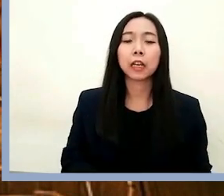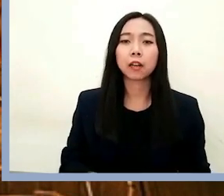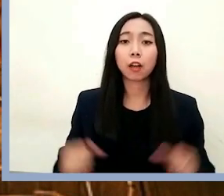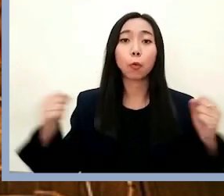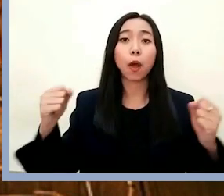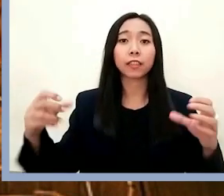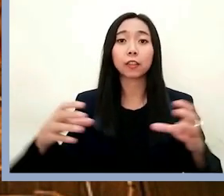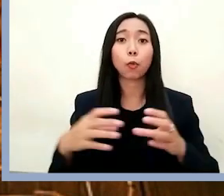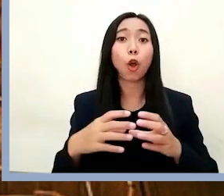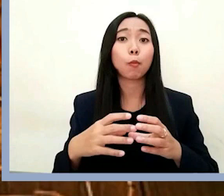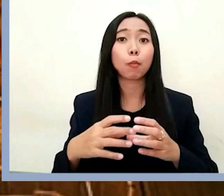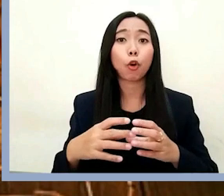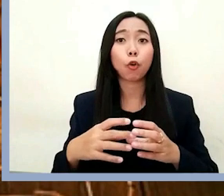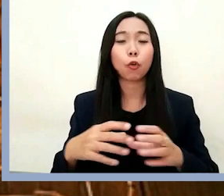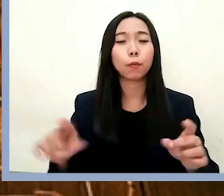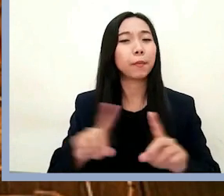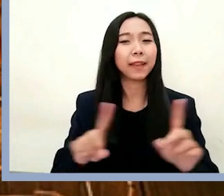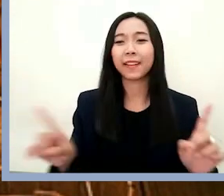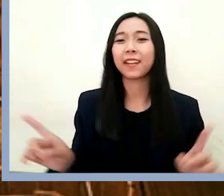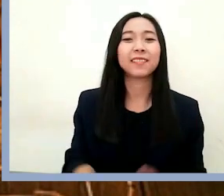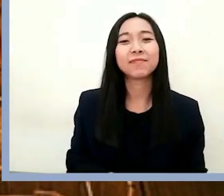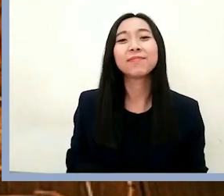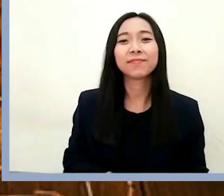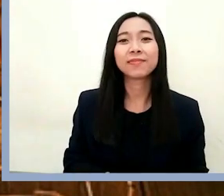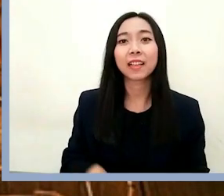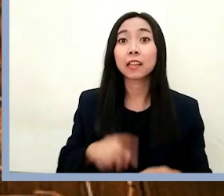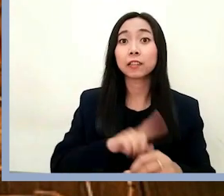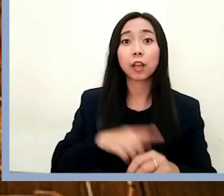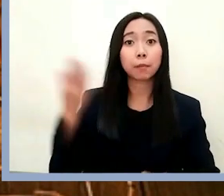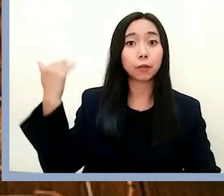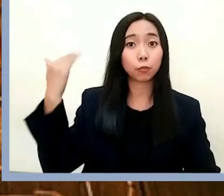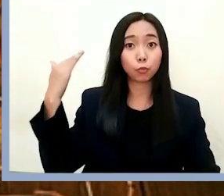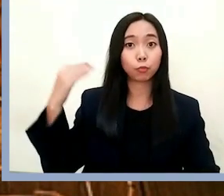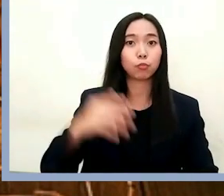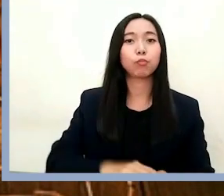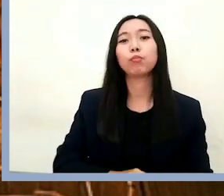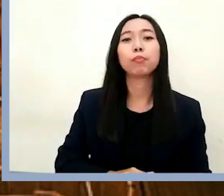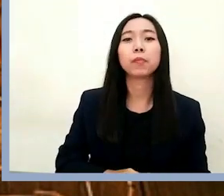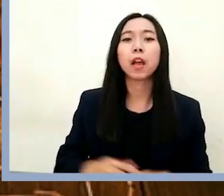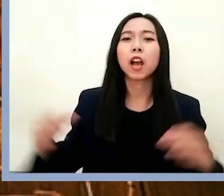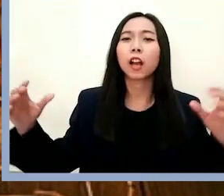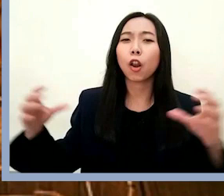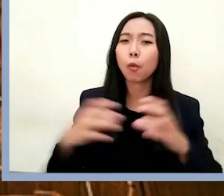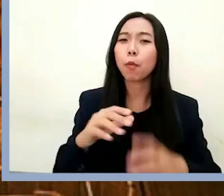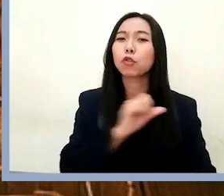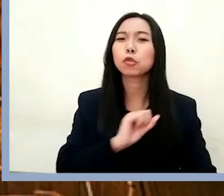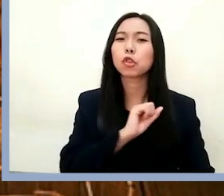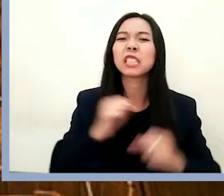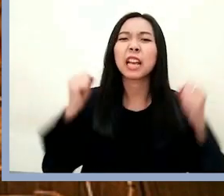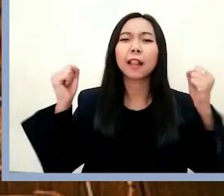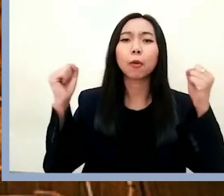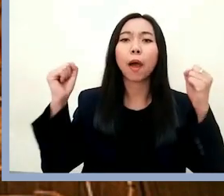pada zaman Tuhan Yesus khususnya yang dialami oleh sakis dia hidup di dalam